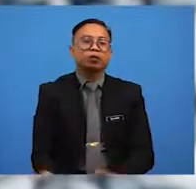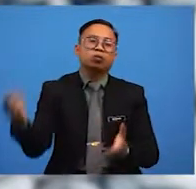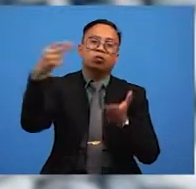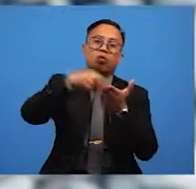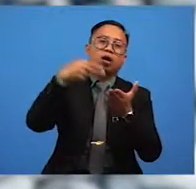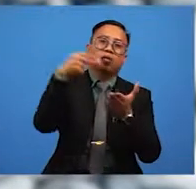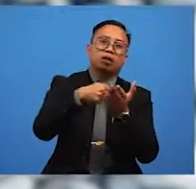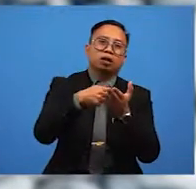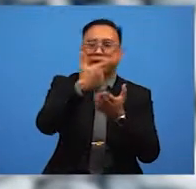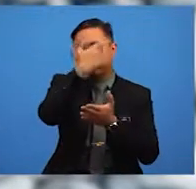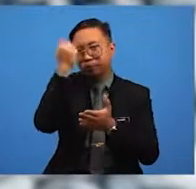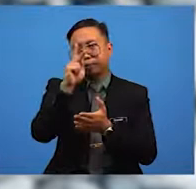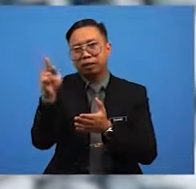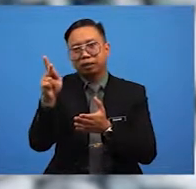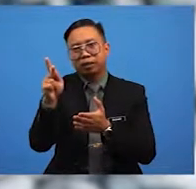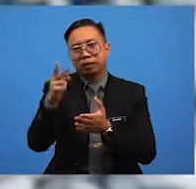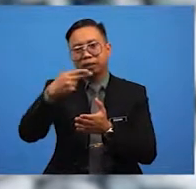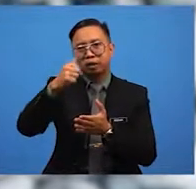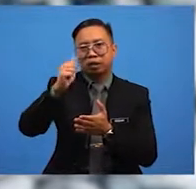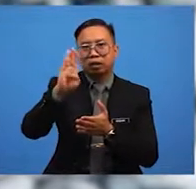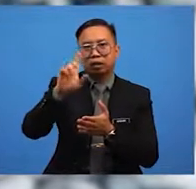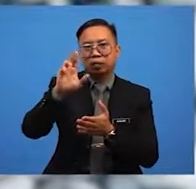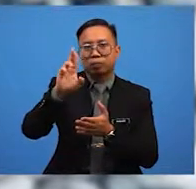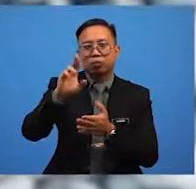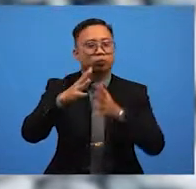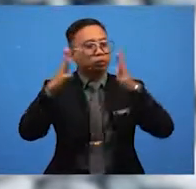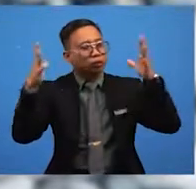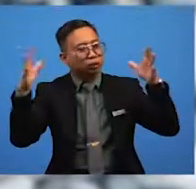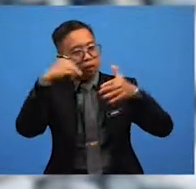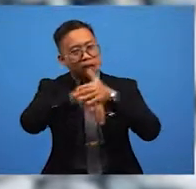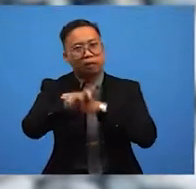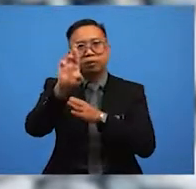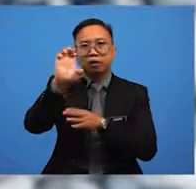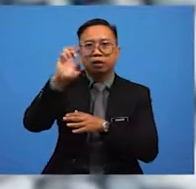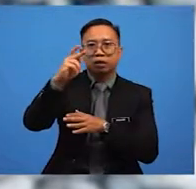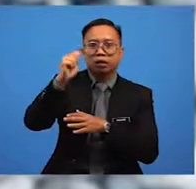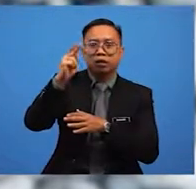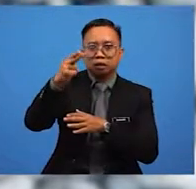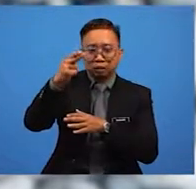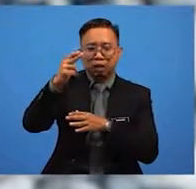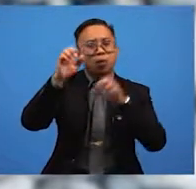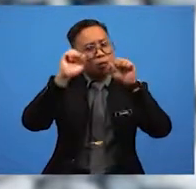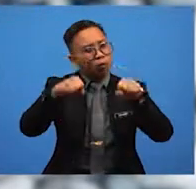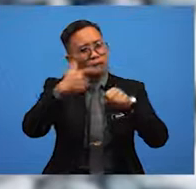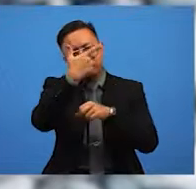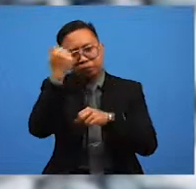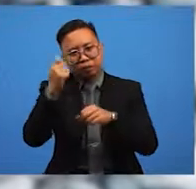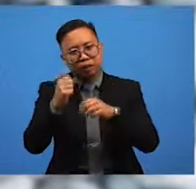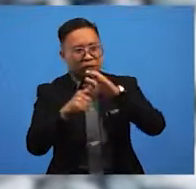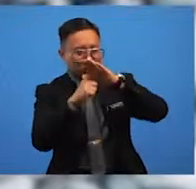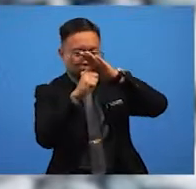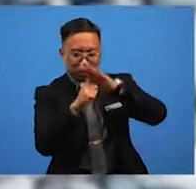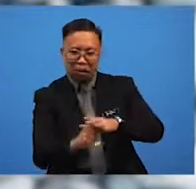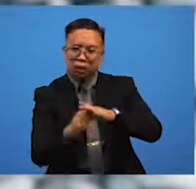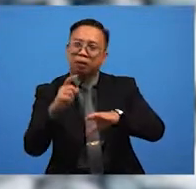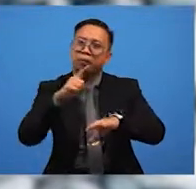berulang akan menyebabkan hablo semakin membesar dalam rekahan. Ini mewujudkan tekanan pada